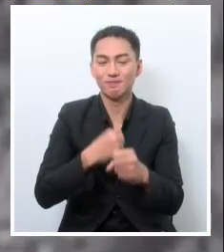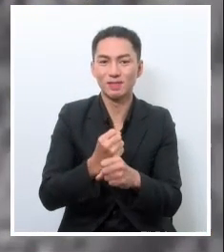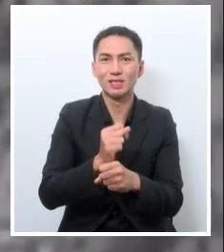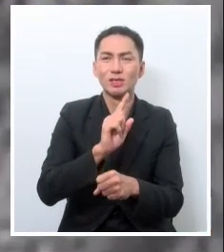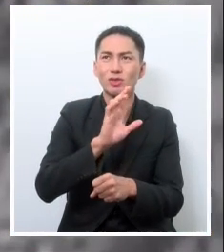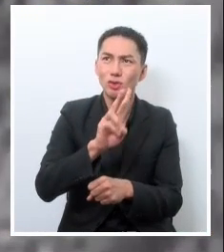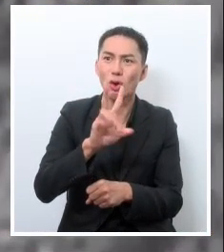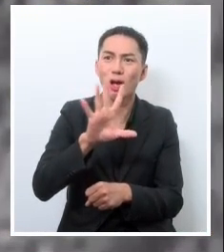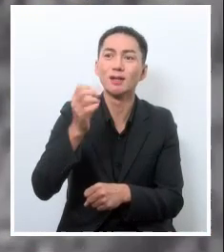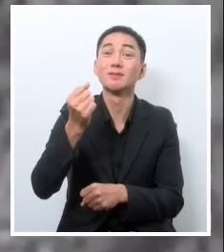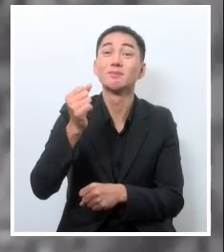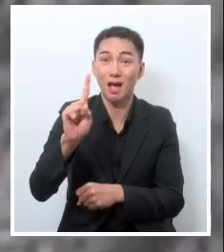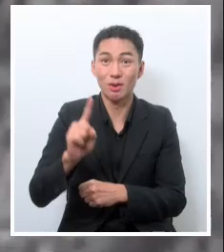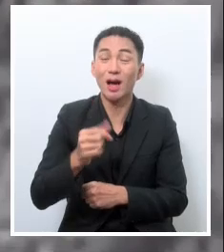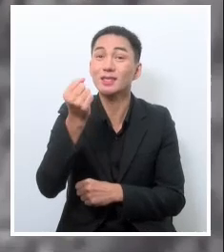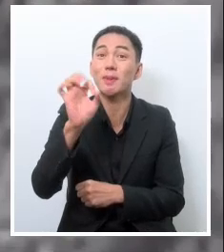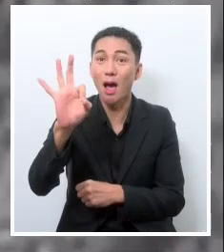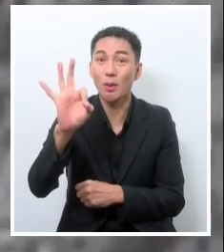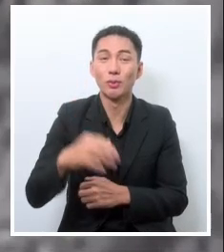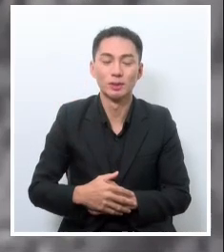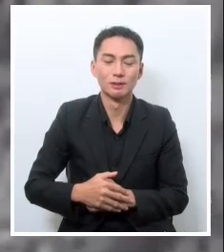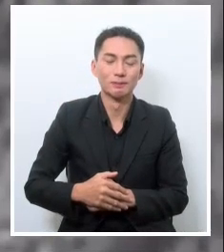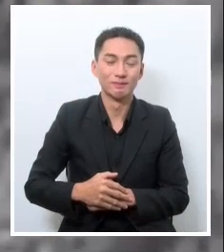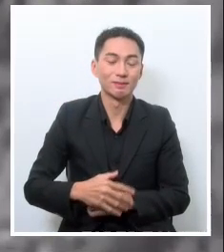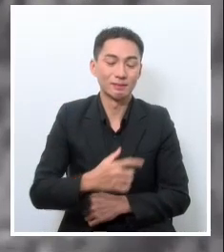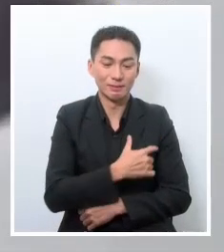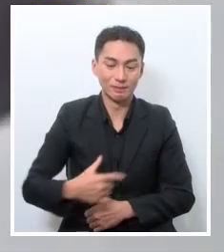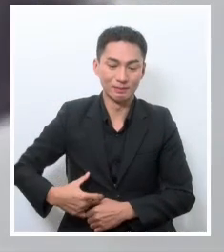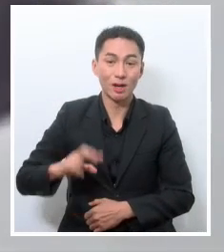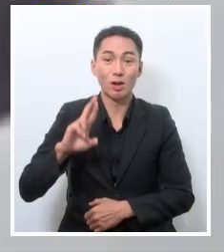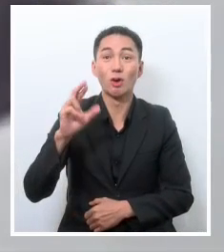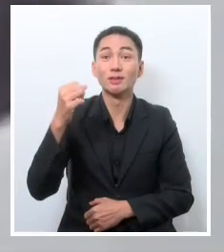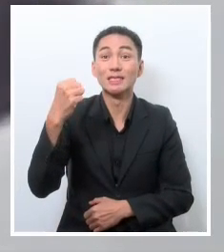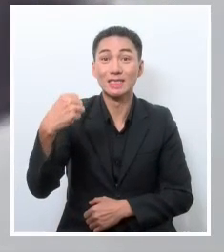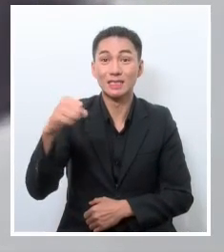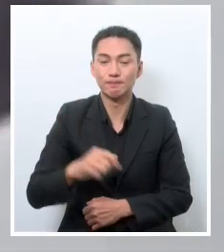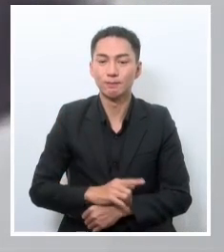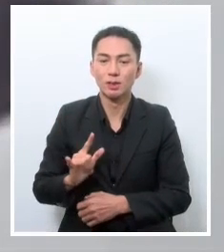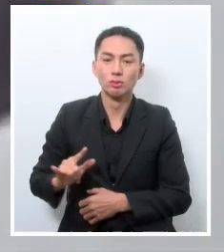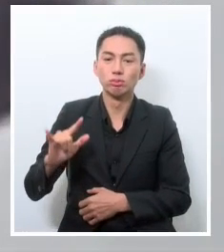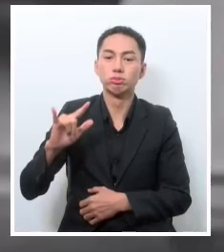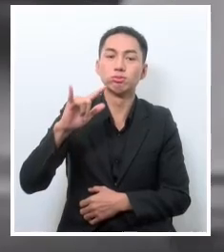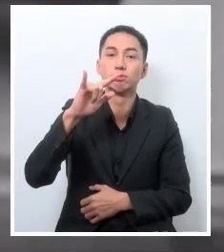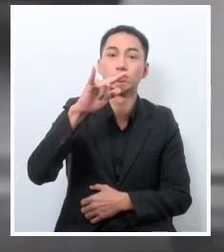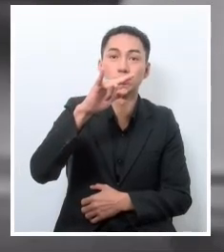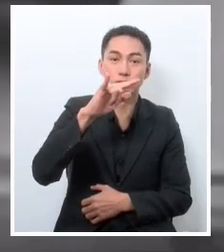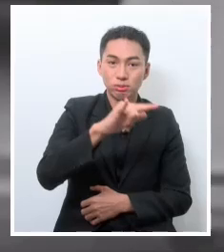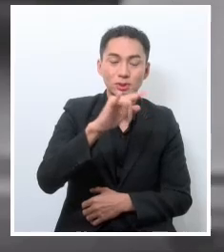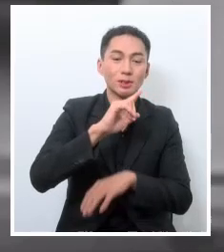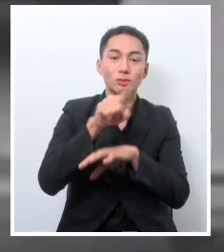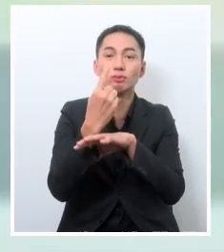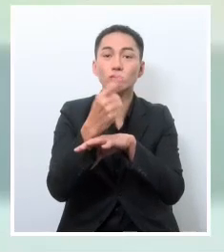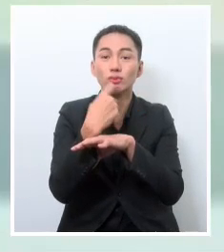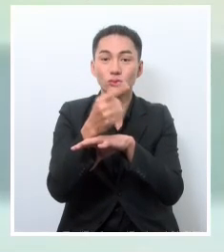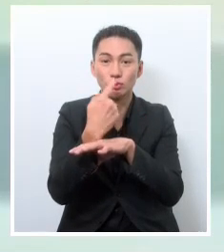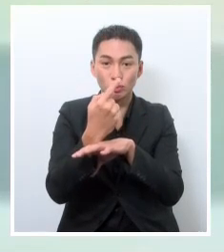2519สมเด็จพระบรมโอรสาธิราชสยามกุฎราชกุมารได้เสด็จพระราชดำเนินโดยเฮลิคอปเตอร์พระ